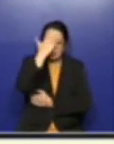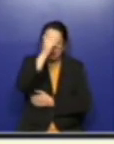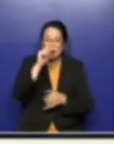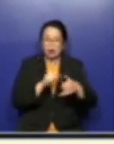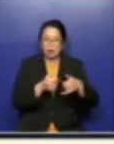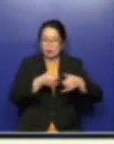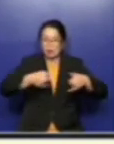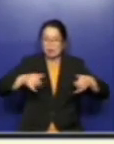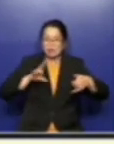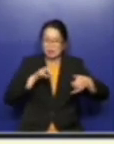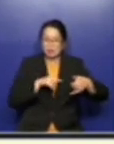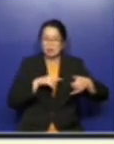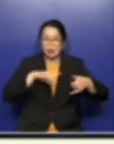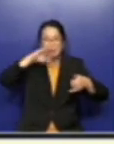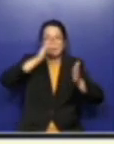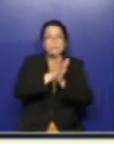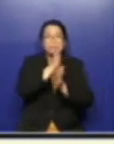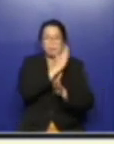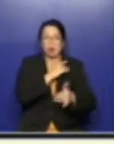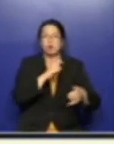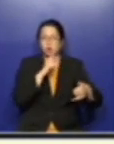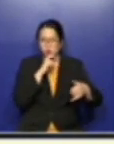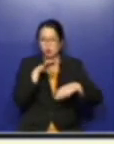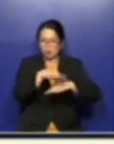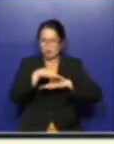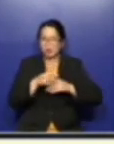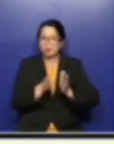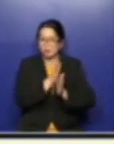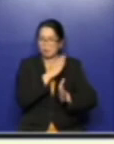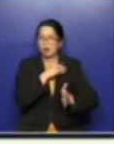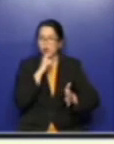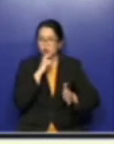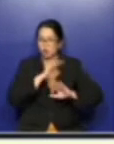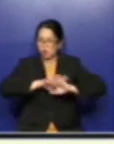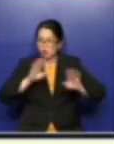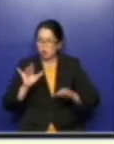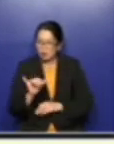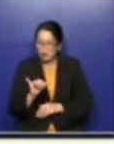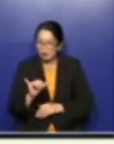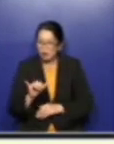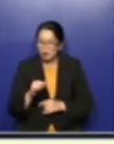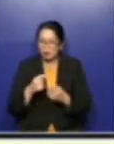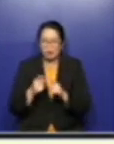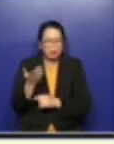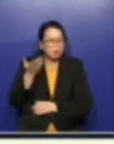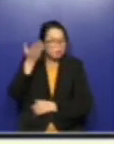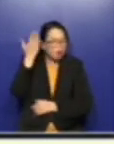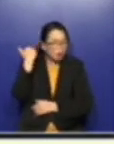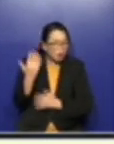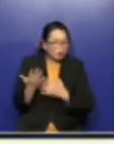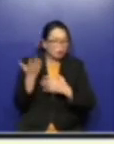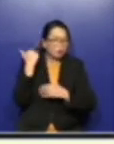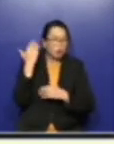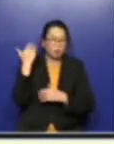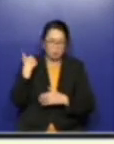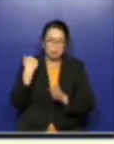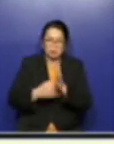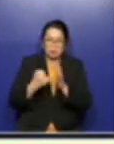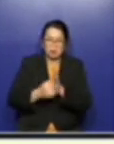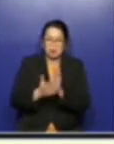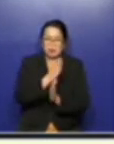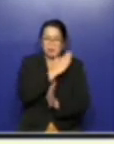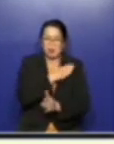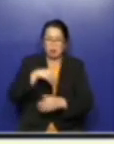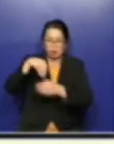ผู้รักษาการแทนสมเด็จพระสังฆราชท่านก็ไม่ได้บวชใหม่ฮะหลังจากพ้นคดีมาพระ